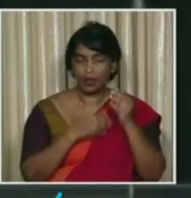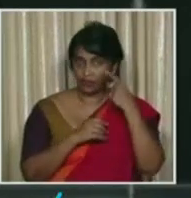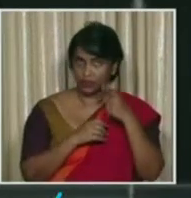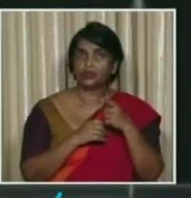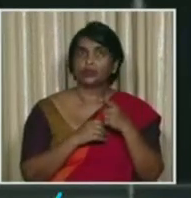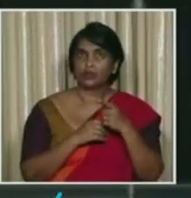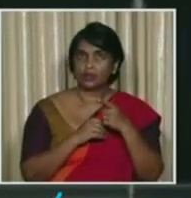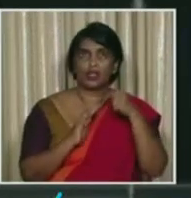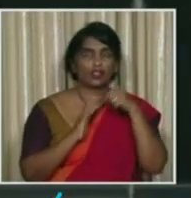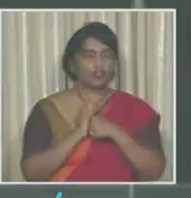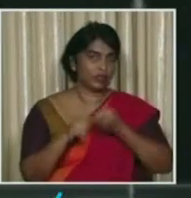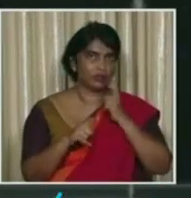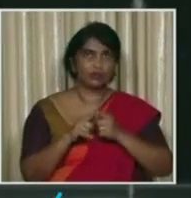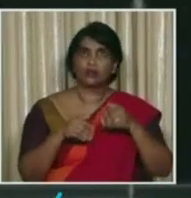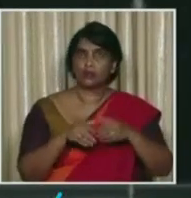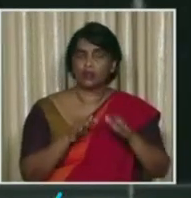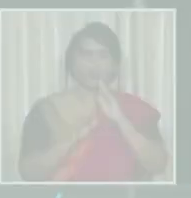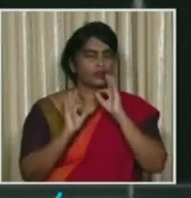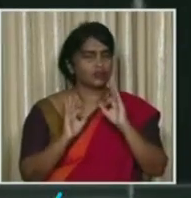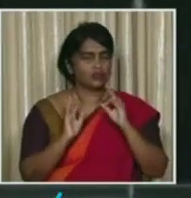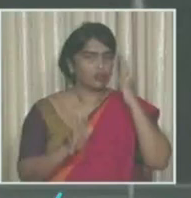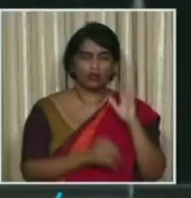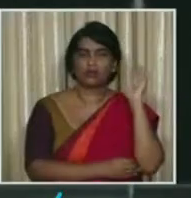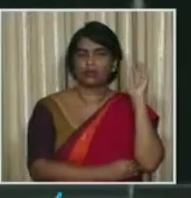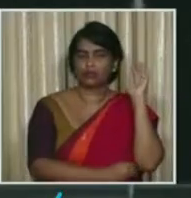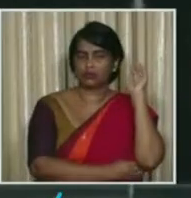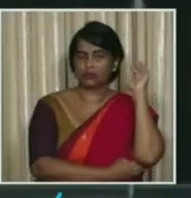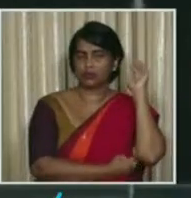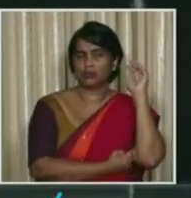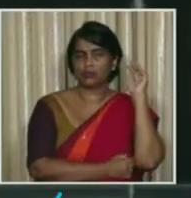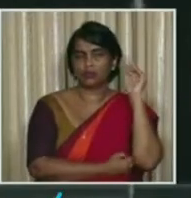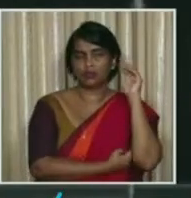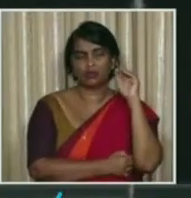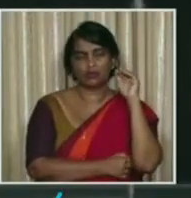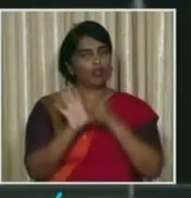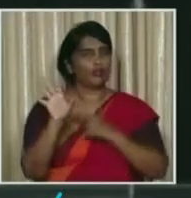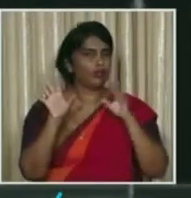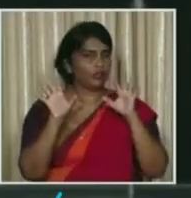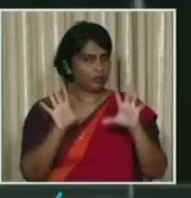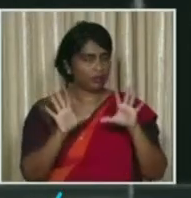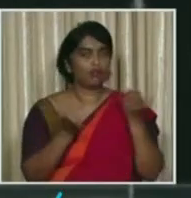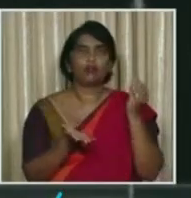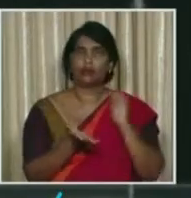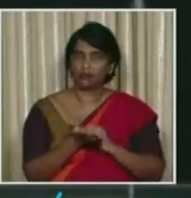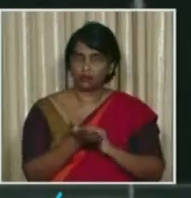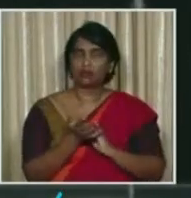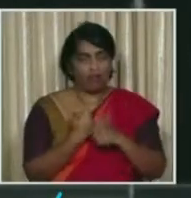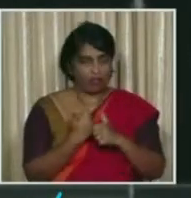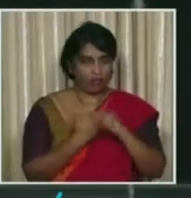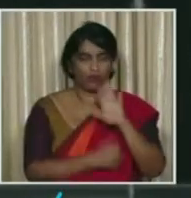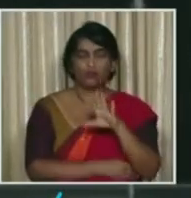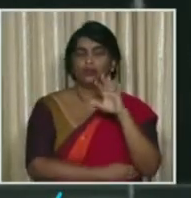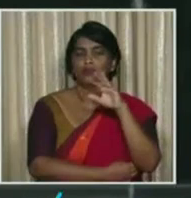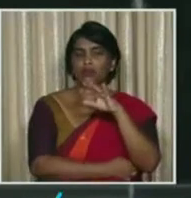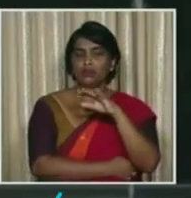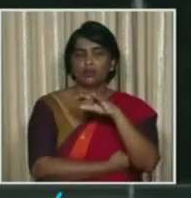එක දකුණු අධිවේගී මාර්ගය. සාමාන්‍ය ලෝකේ තියෙන ප්‍රමිතියක් අපේ රටේ තියෙන තත්ත්වයක් අනුව අවුරුදු 10කින් නැවත රීස්ට්‍රක්චර් කරන්න ඕනි. නමුත්